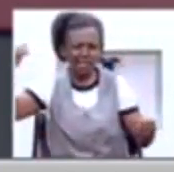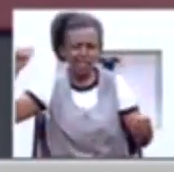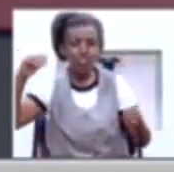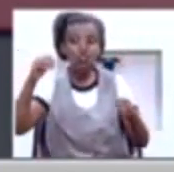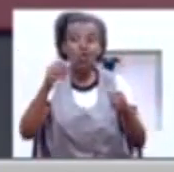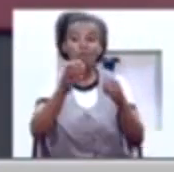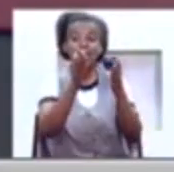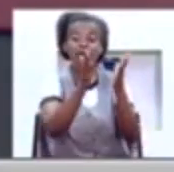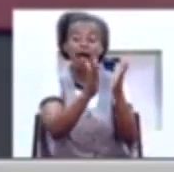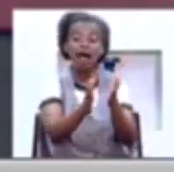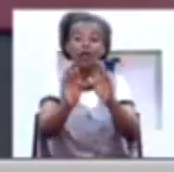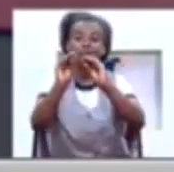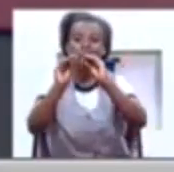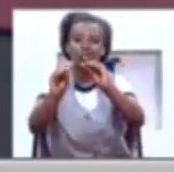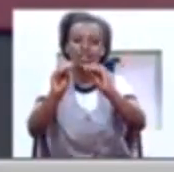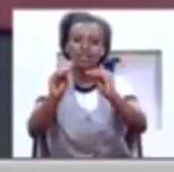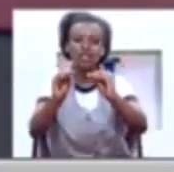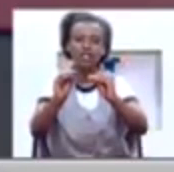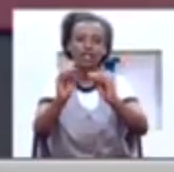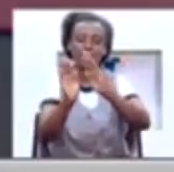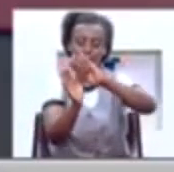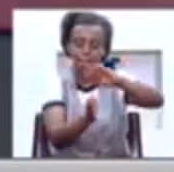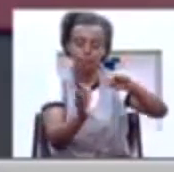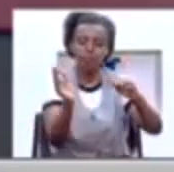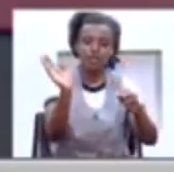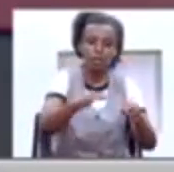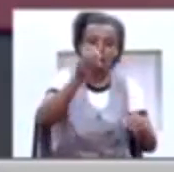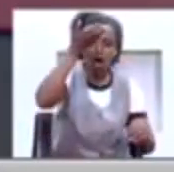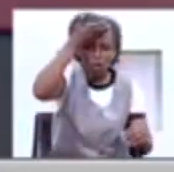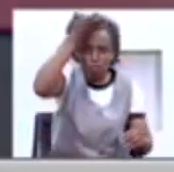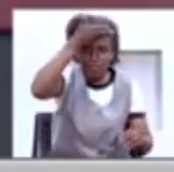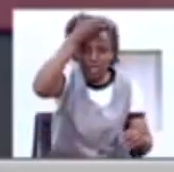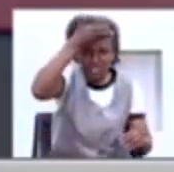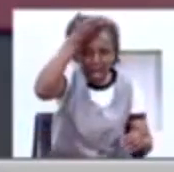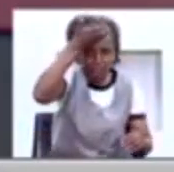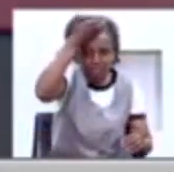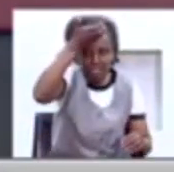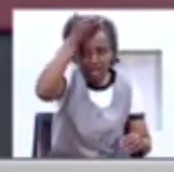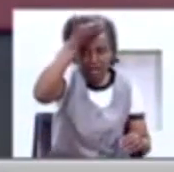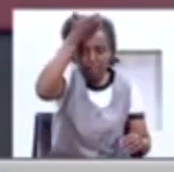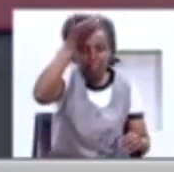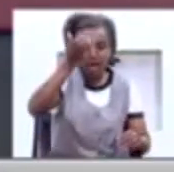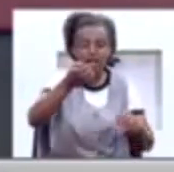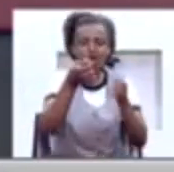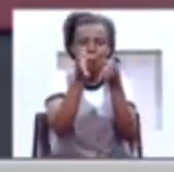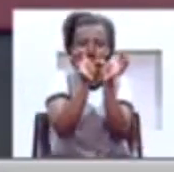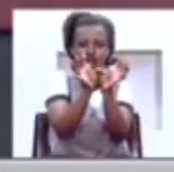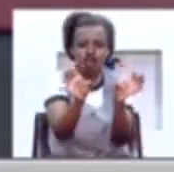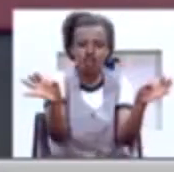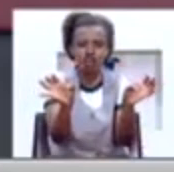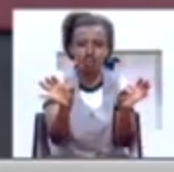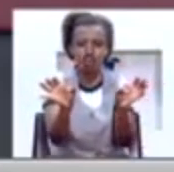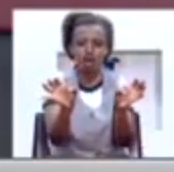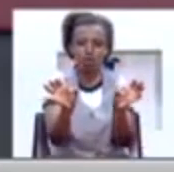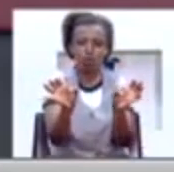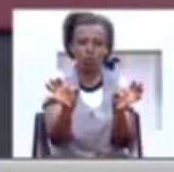bagiye bayibigisha tuje no kubwa Habyarimana ngo mfashe urugero rwo kuri Kayibanda icyo kijyanye no kuvangura kwima abatutsi